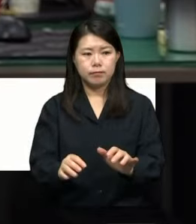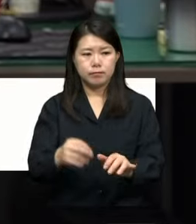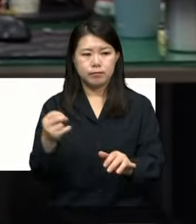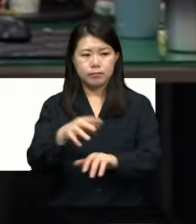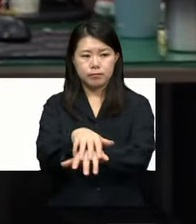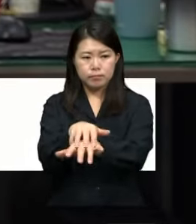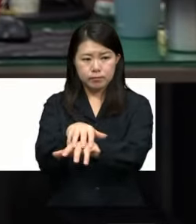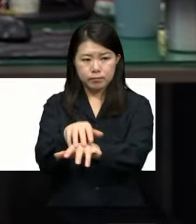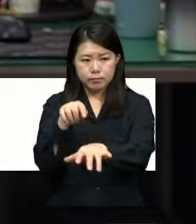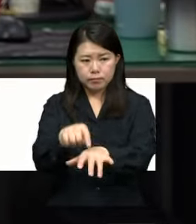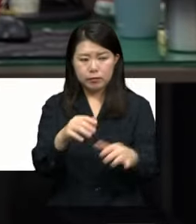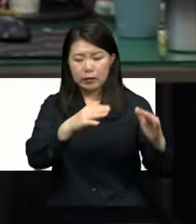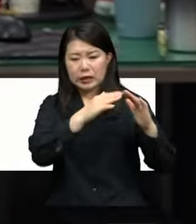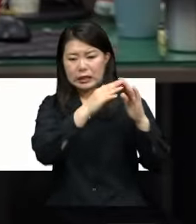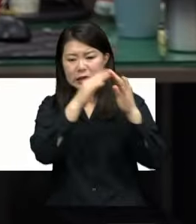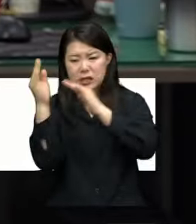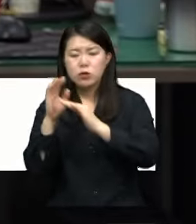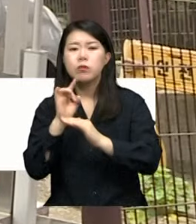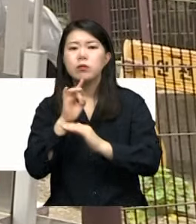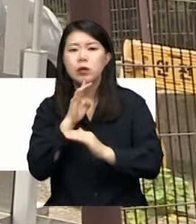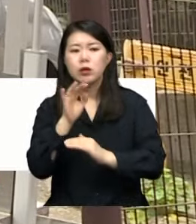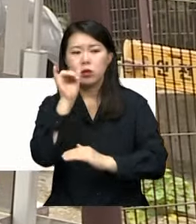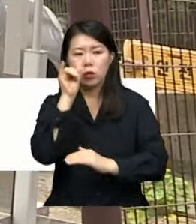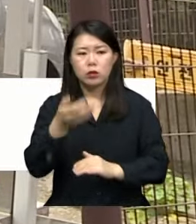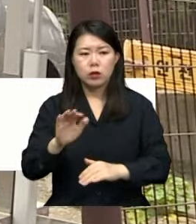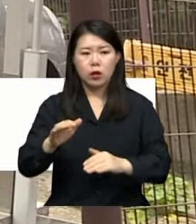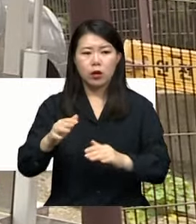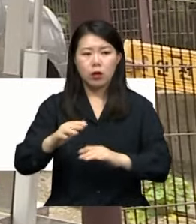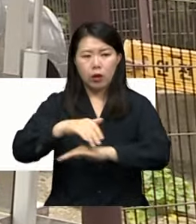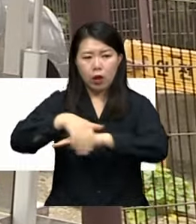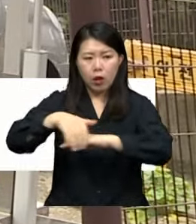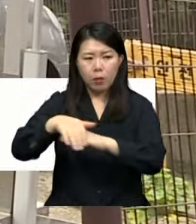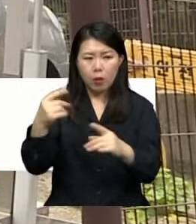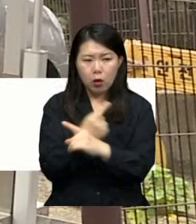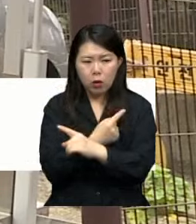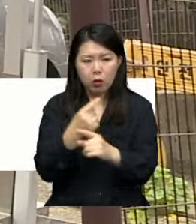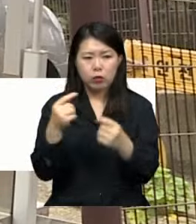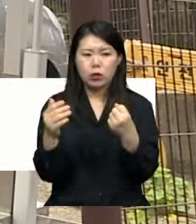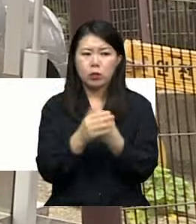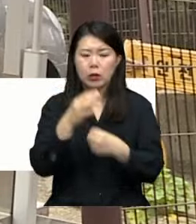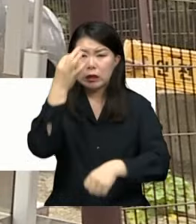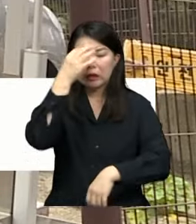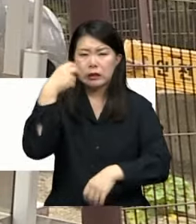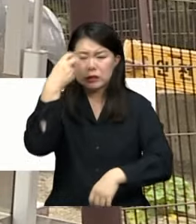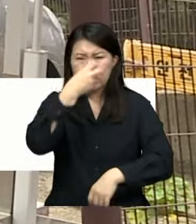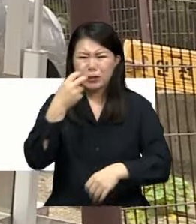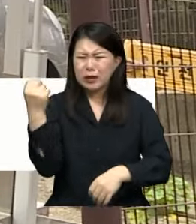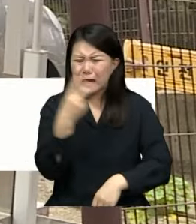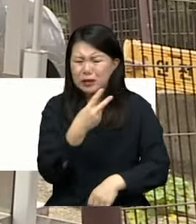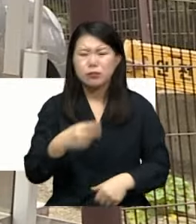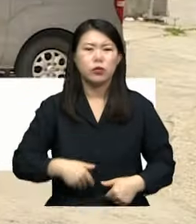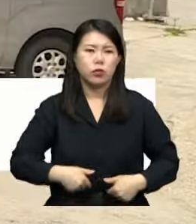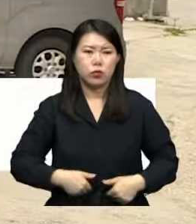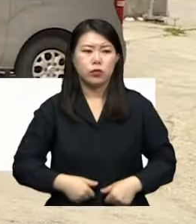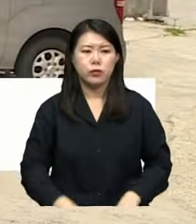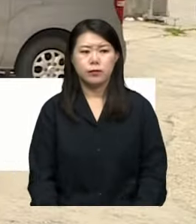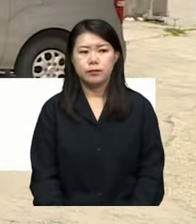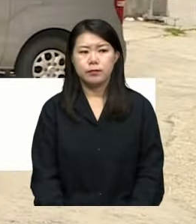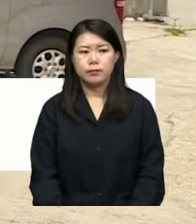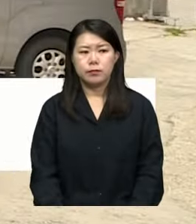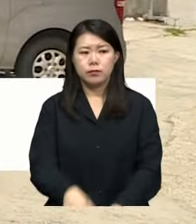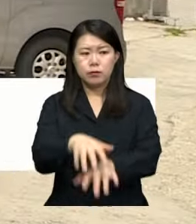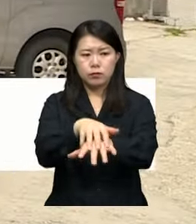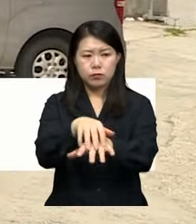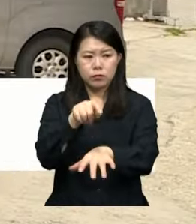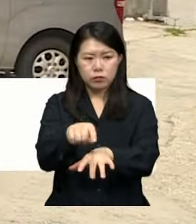조합이 2주만 남겨놓은 상태인데 설계가 변경이 되다 보니 심의를 다시 받아야 되는 상황이 올 수가 있거든요 그래서 이제 조합